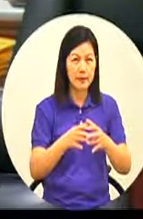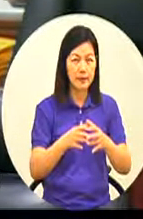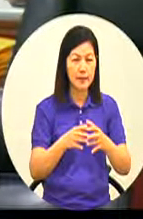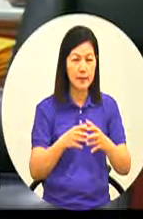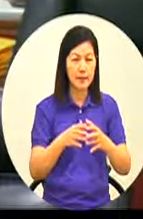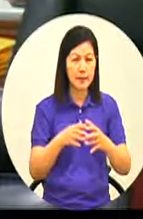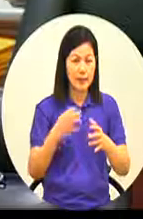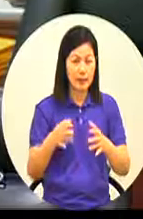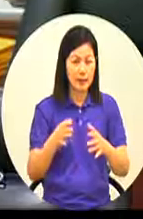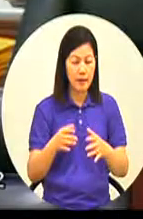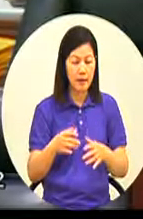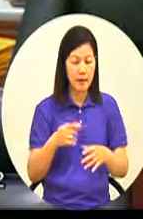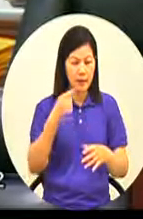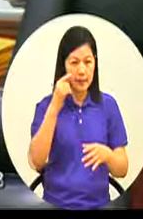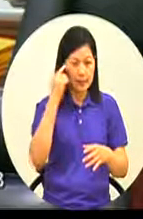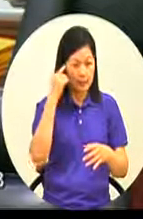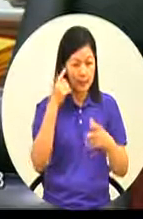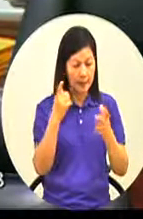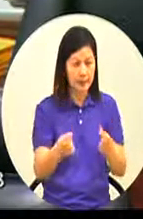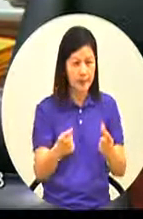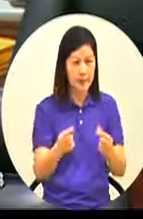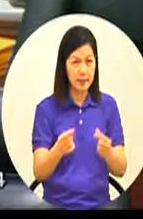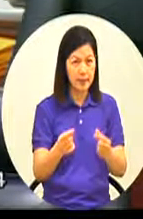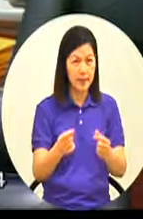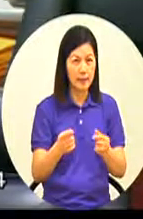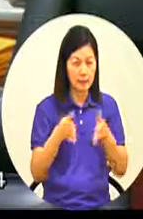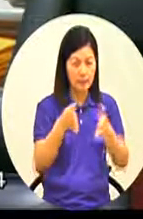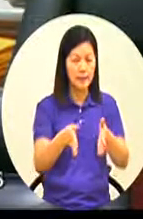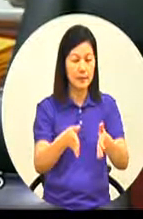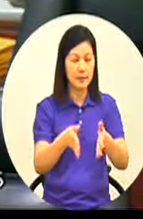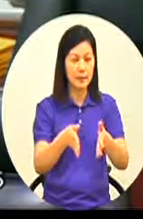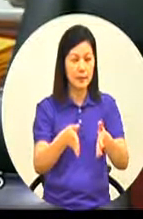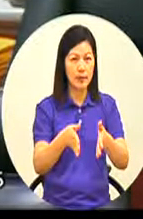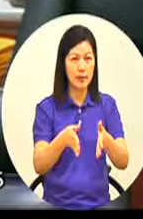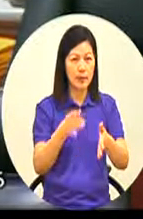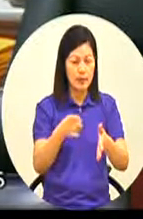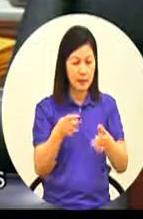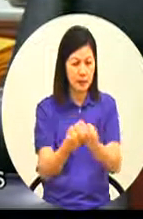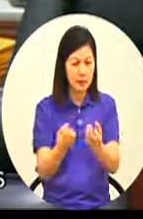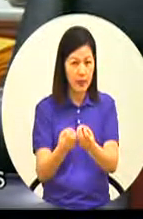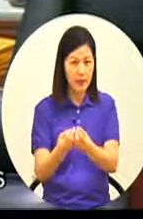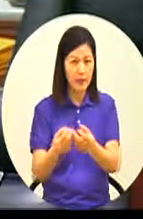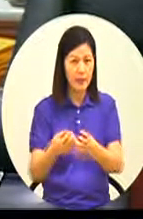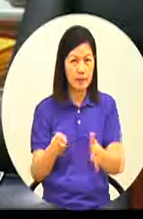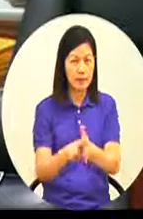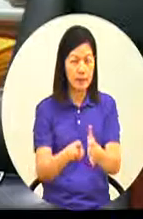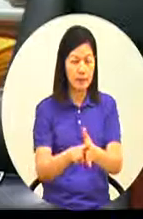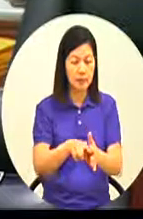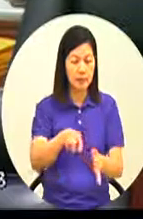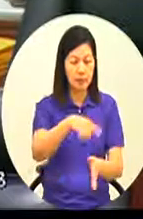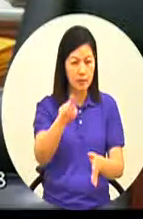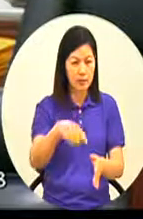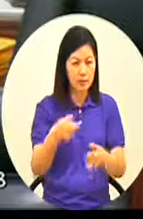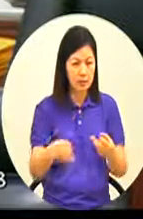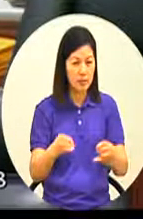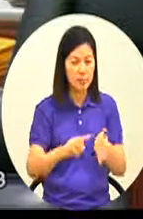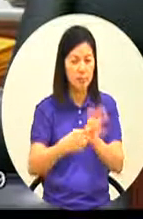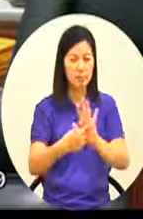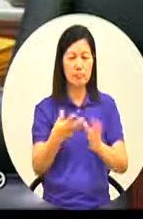向前行等的训练哦，其实在这些灾难发生的时候都没有看到有效的成效了哈，